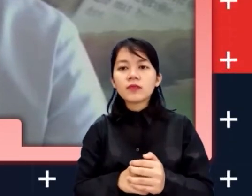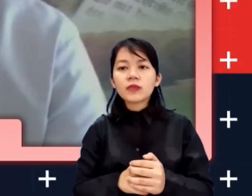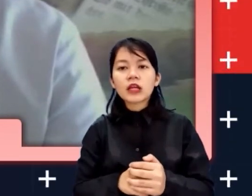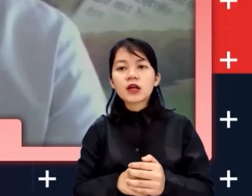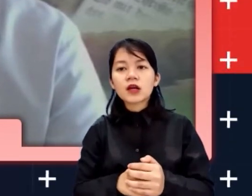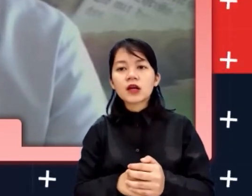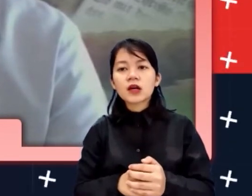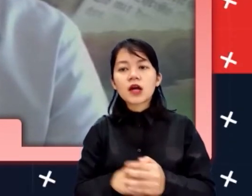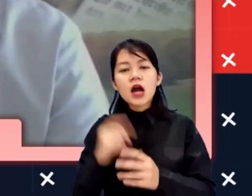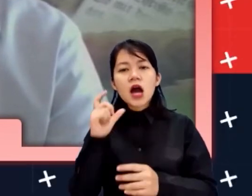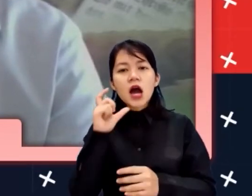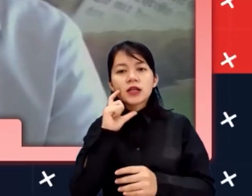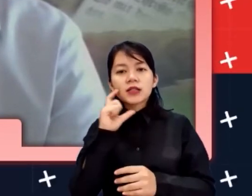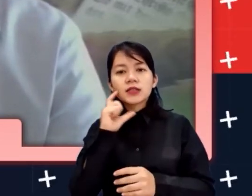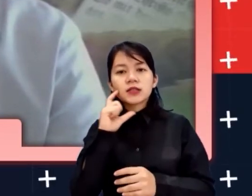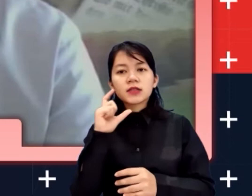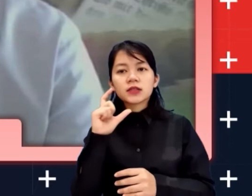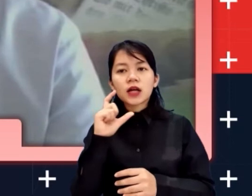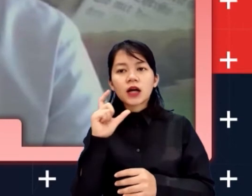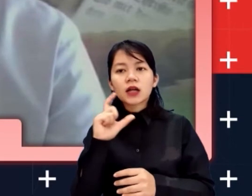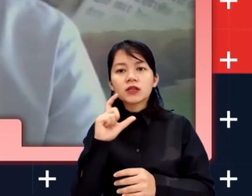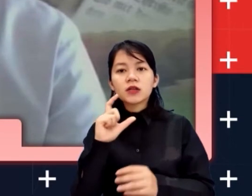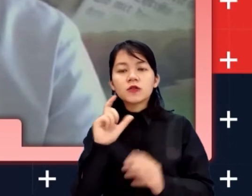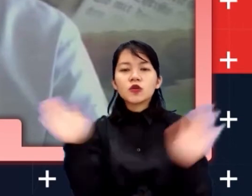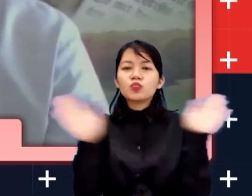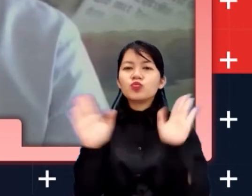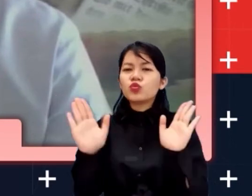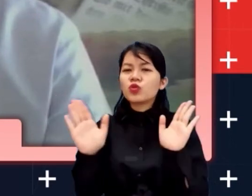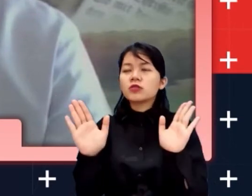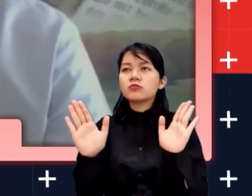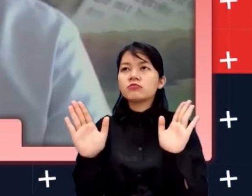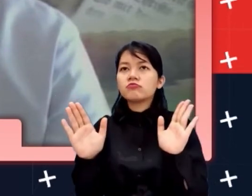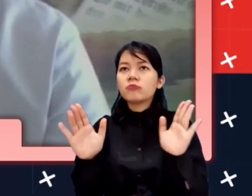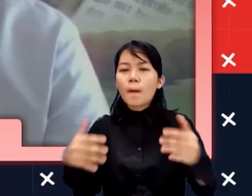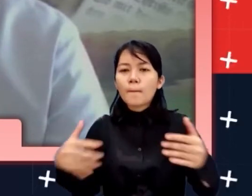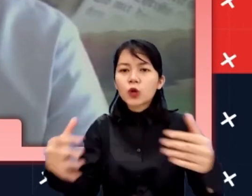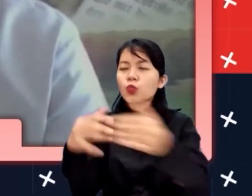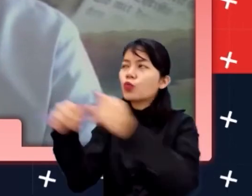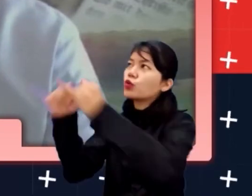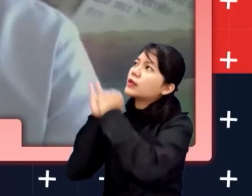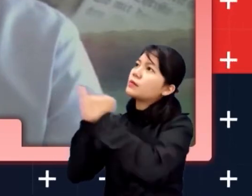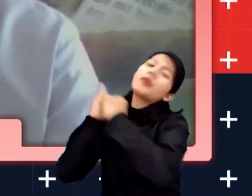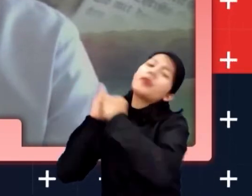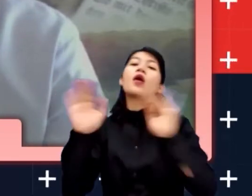ibadah. Ini berkumpul karena takut sampai semua pintu